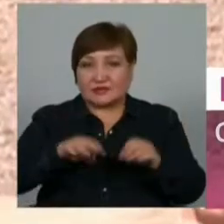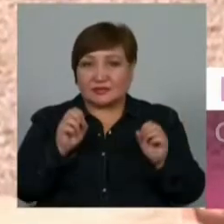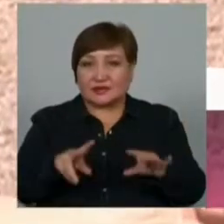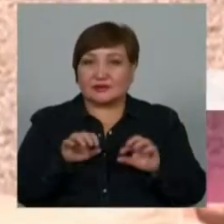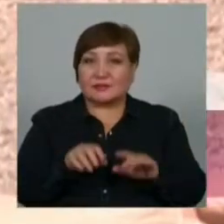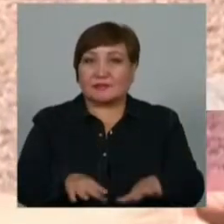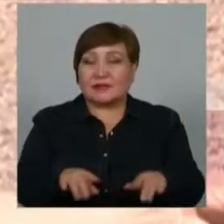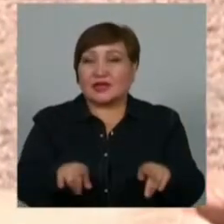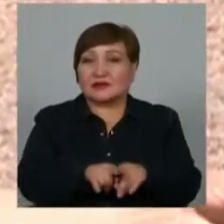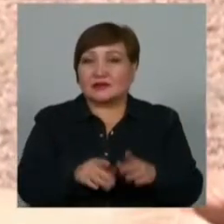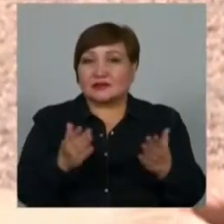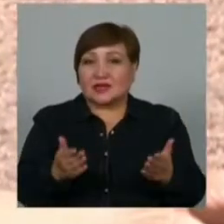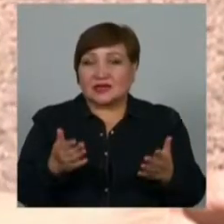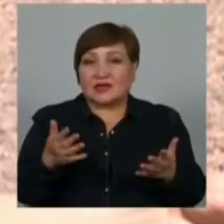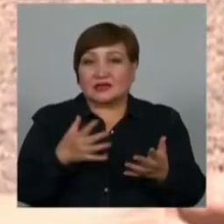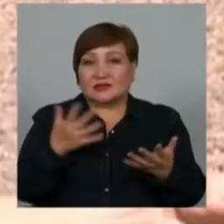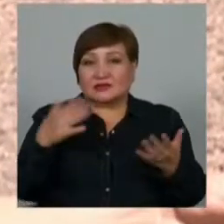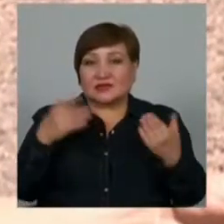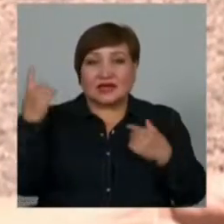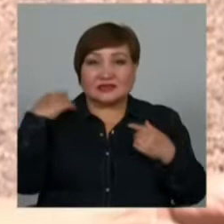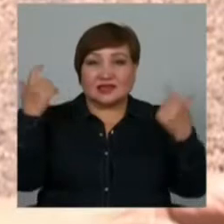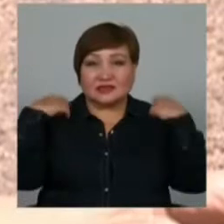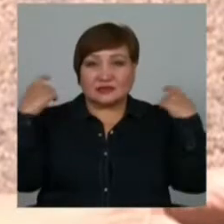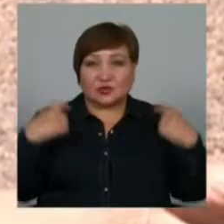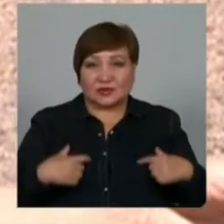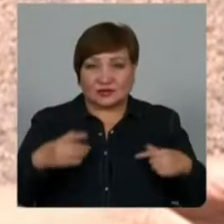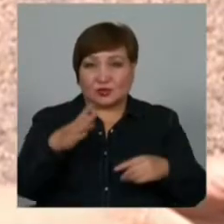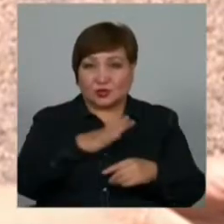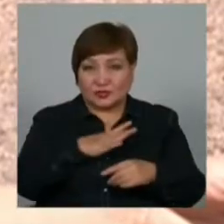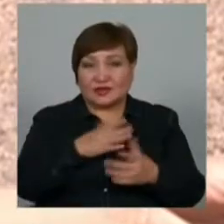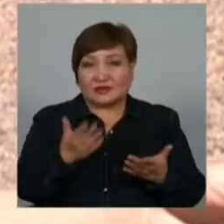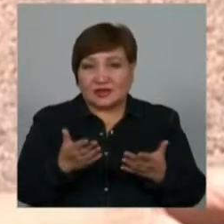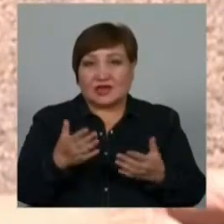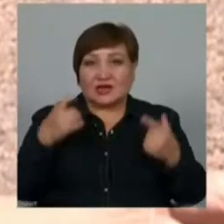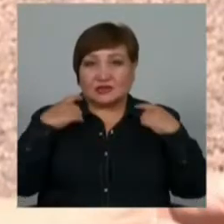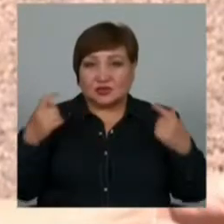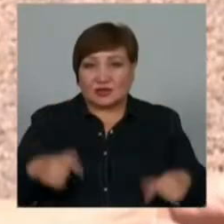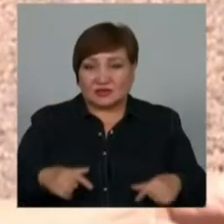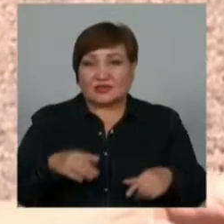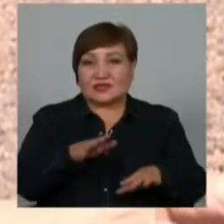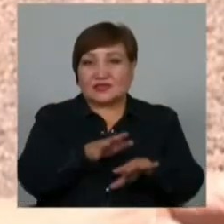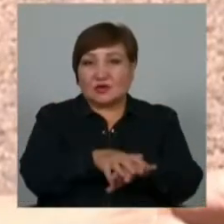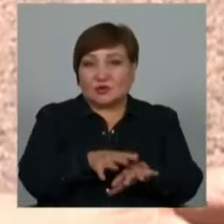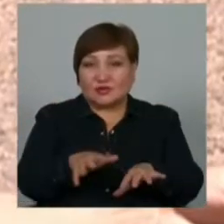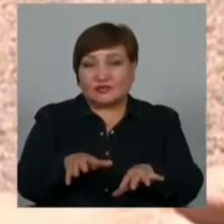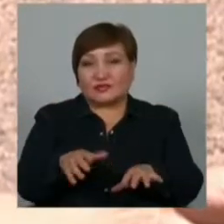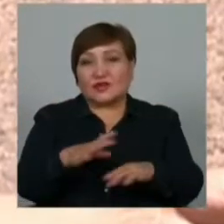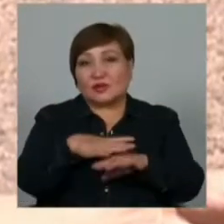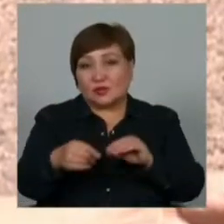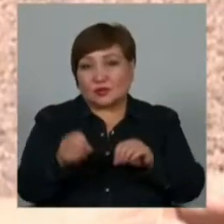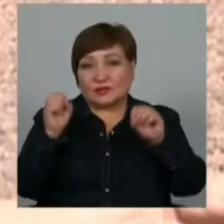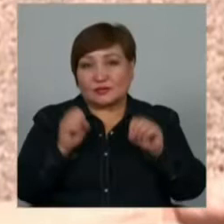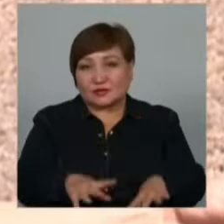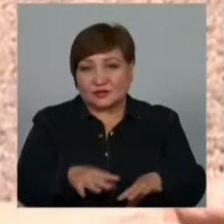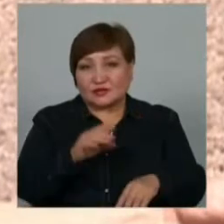Ағыс алып кеткен кезде арқасына асынған сөмкесі болыпты. Кедергі болмасы үшін сөмкесімен аяқ киімін тастай салған. Кейін ағыс бойымен көзімді